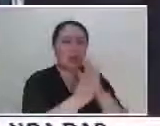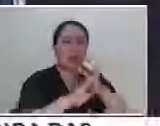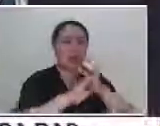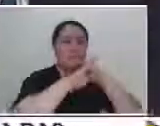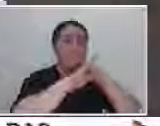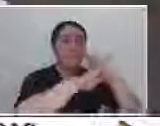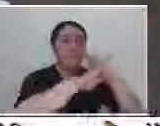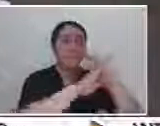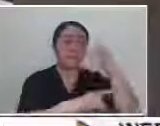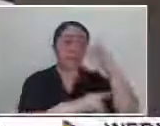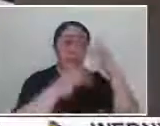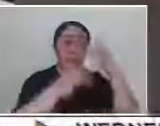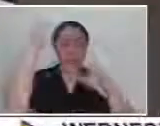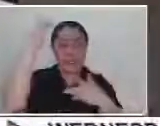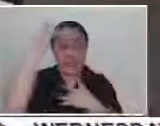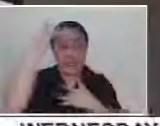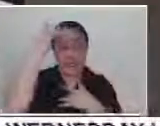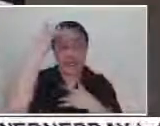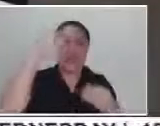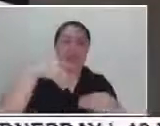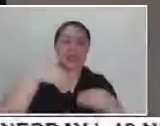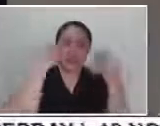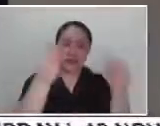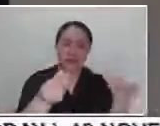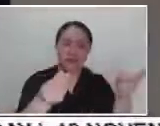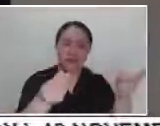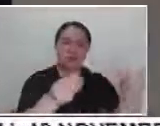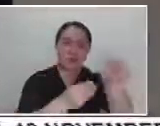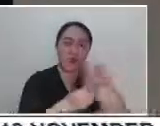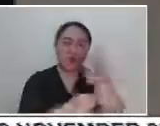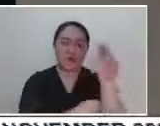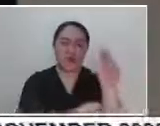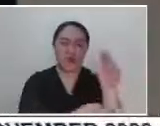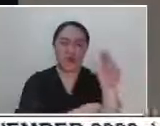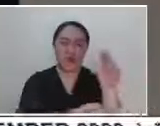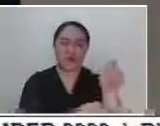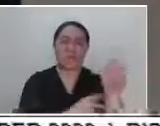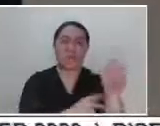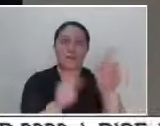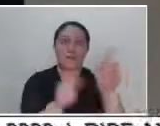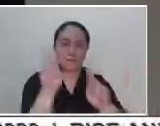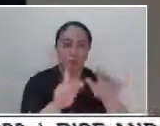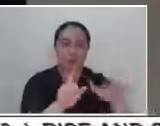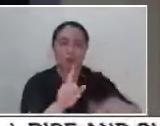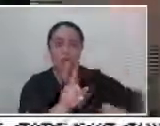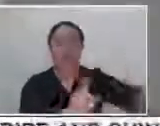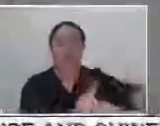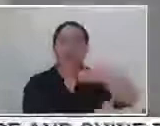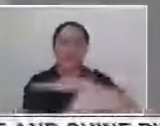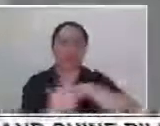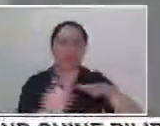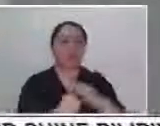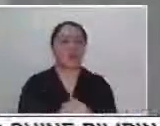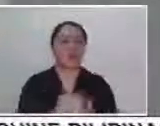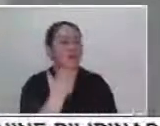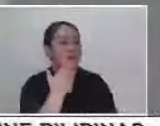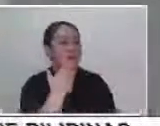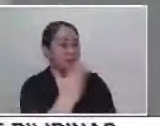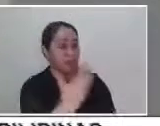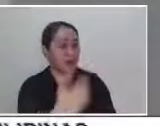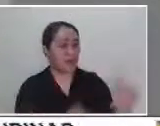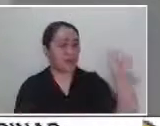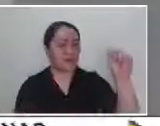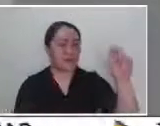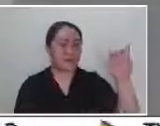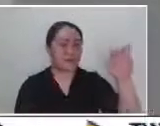ang nasa 3.2 million pesos na halaga ng shabu mula sa 2 suspects sa San Fernando, Pampanga kagabi. Sunod na nasabat